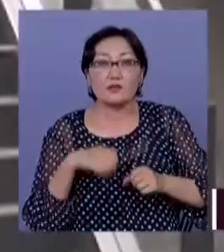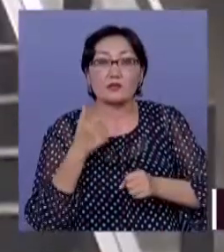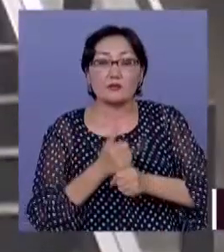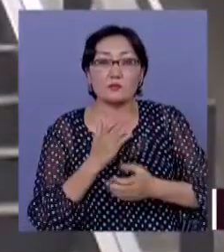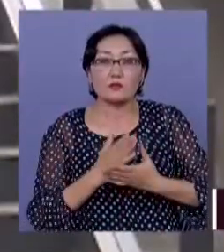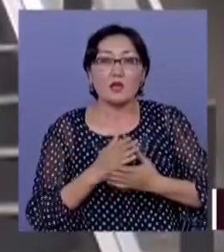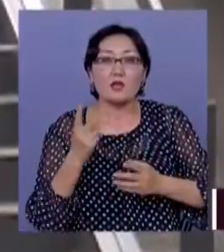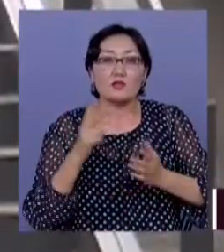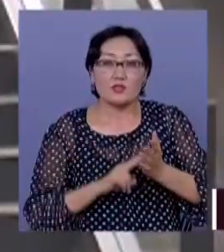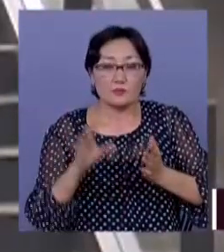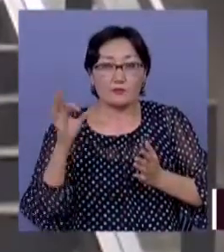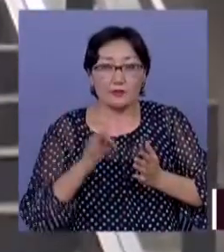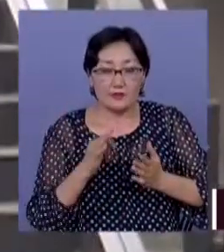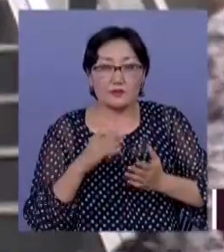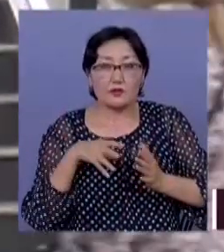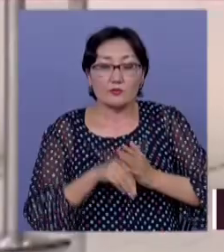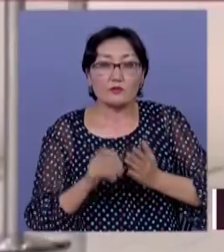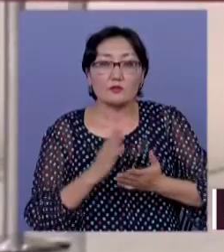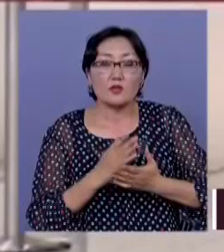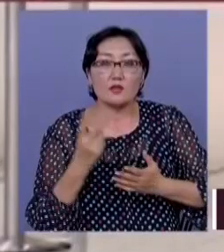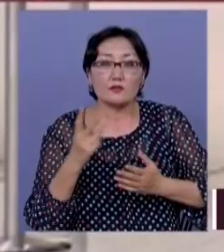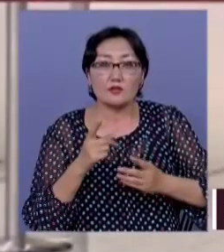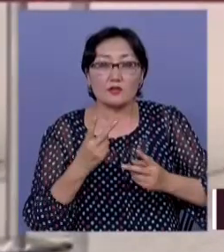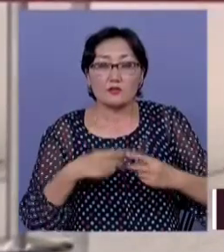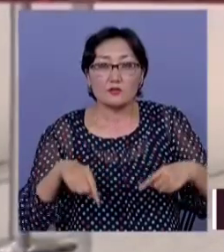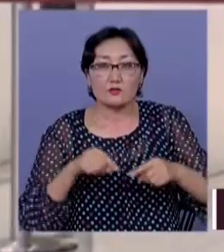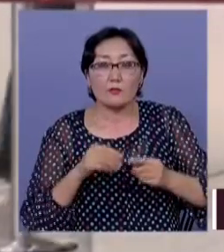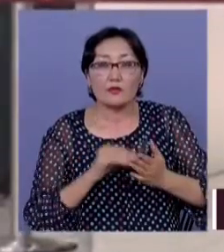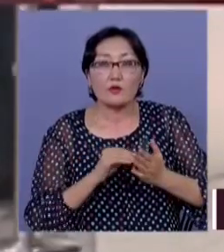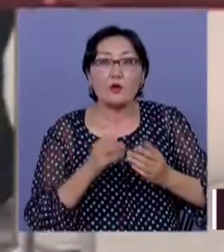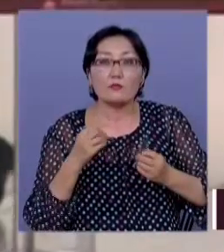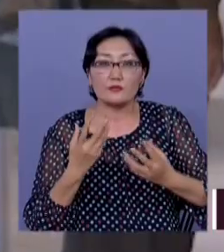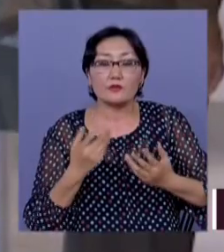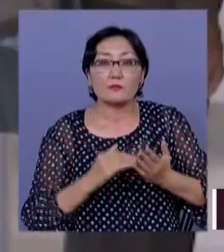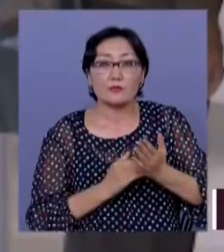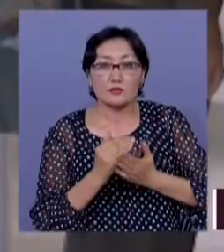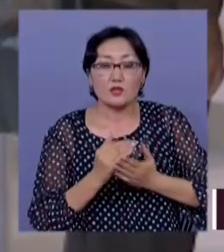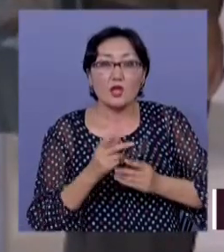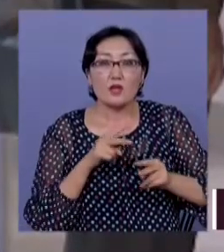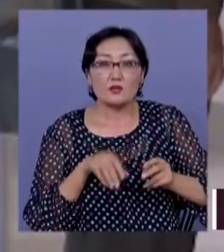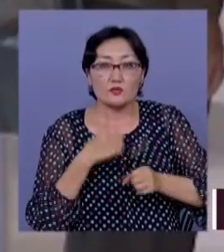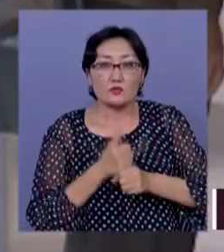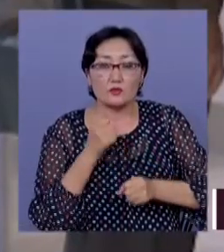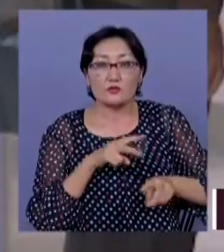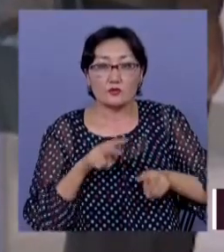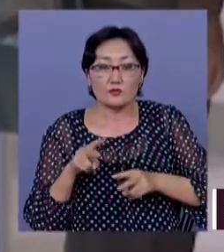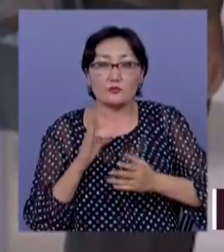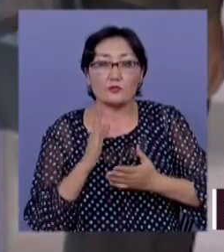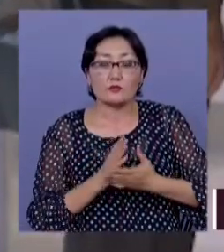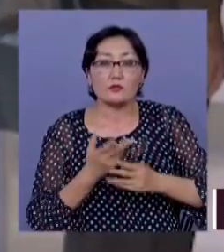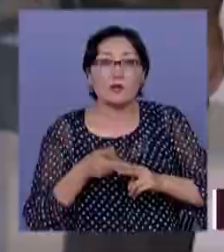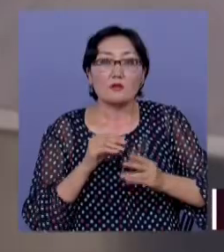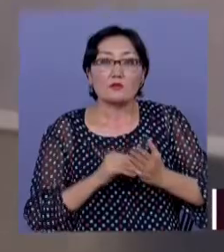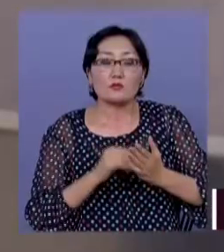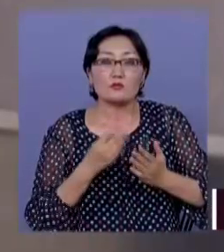айтсақ, 70%-ды құрайды. Енді аталған екі компанияның бағаны негізді негізсіз көтеруіне байланысты жіті тергеу жүргізілуде. Егер тариф